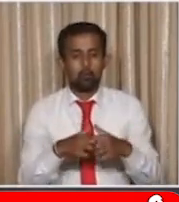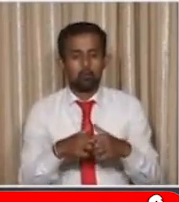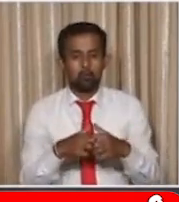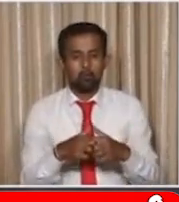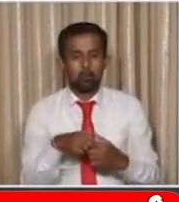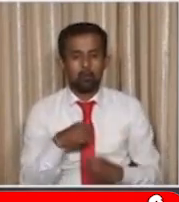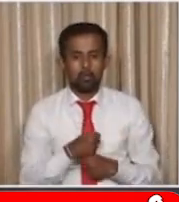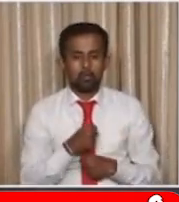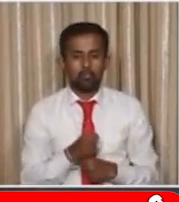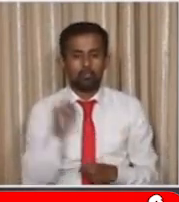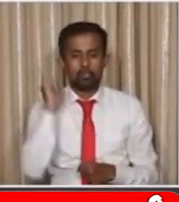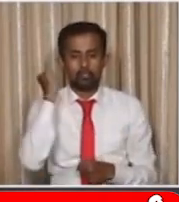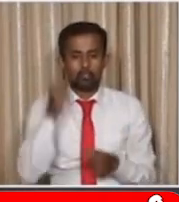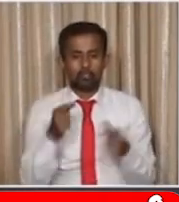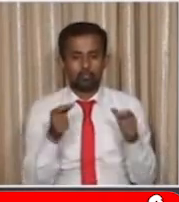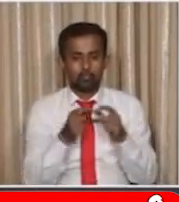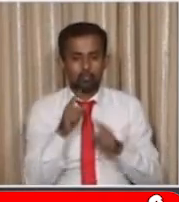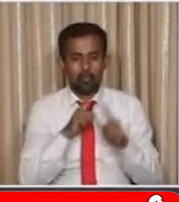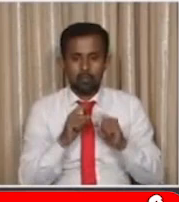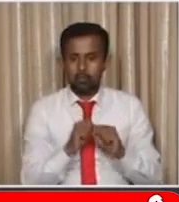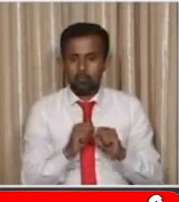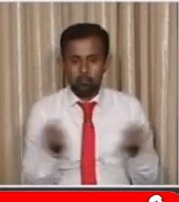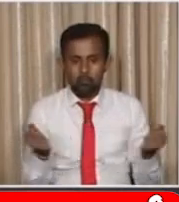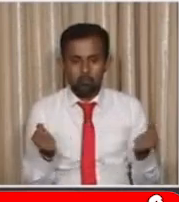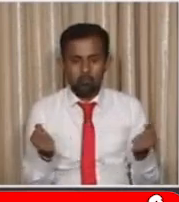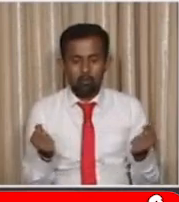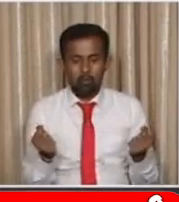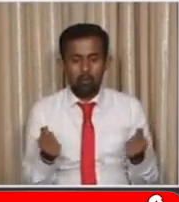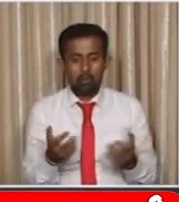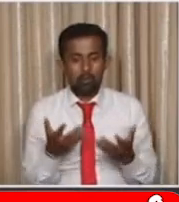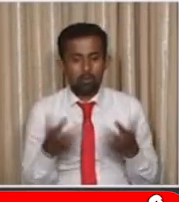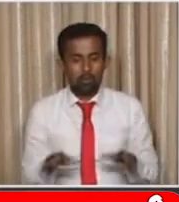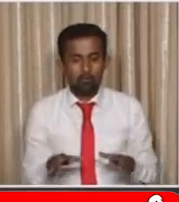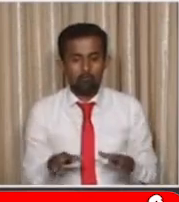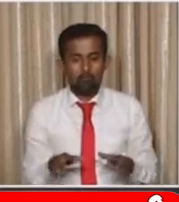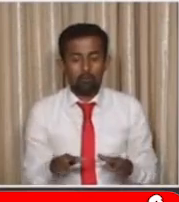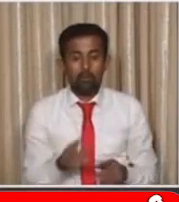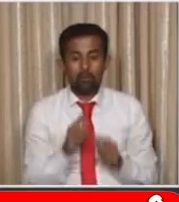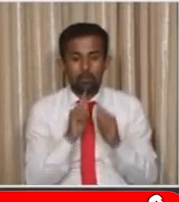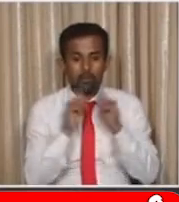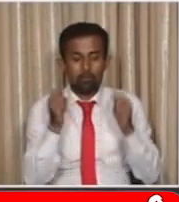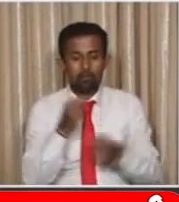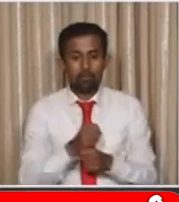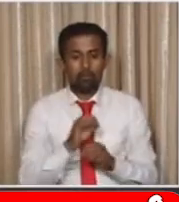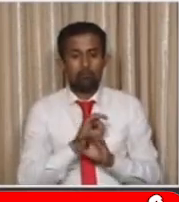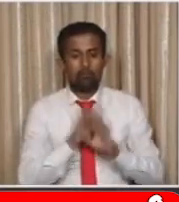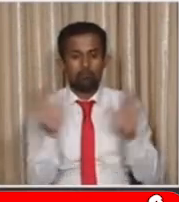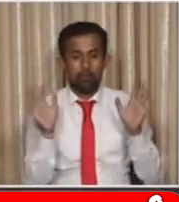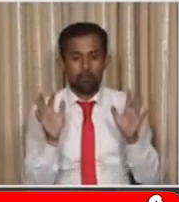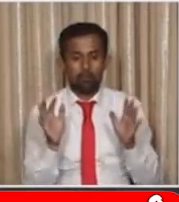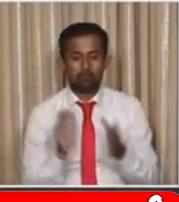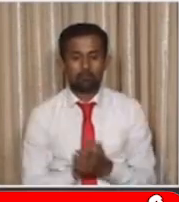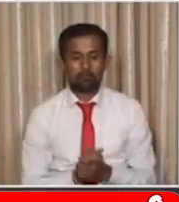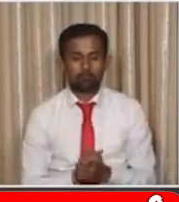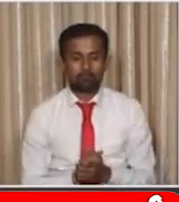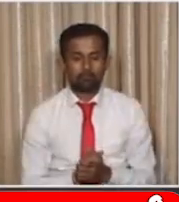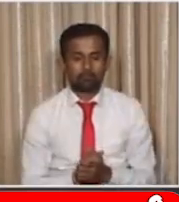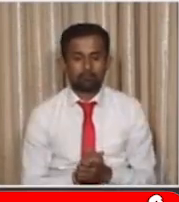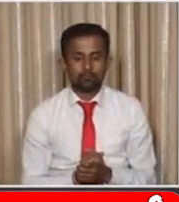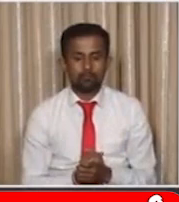கலந்தாலோசிக்காமல் செய்யப்பட்ட அந்த கெசட்களை அதற்குரிய தன்மைகளை பார்த்து மக்களுக்கு